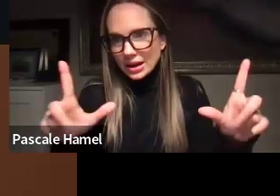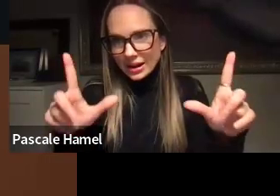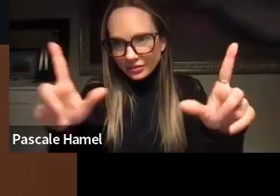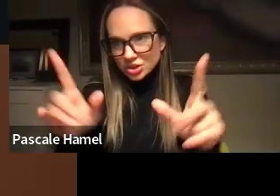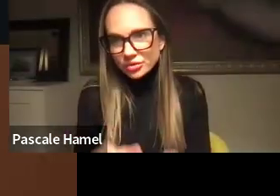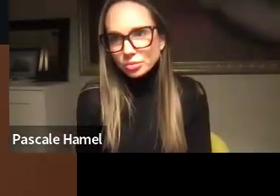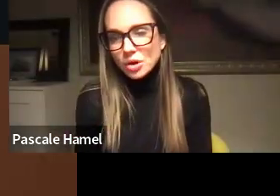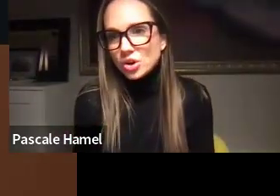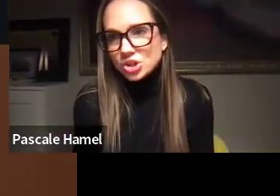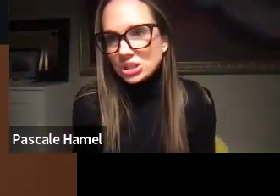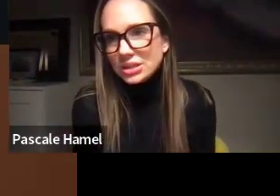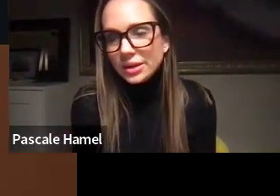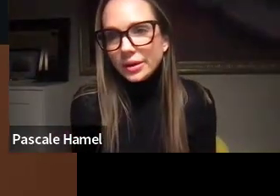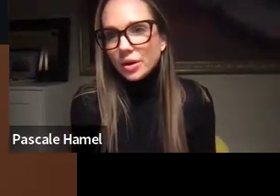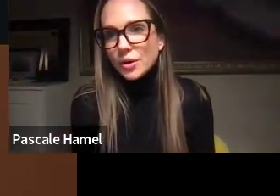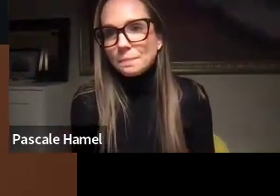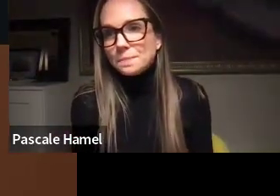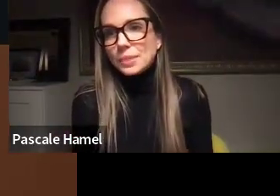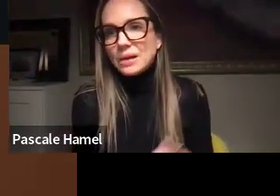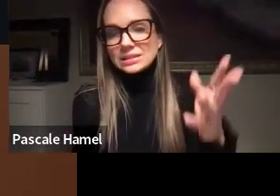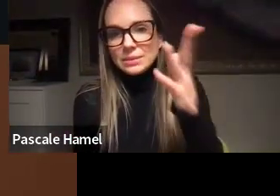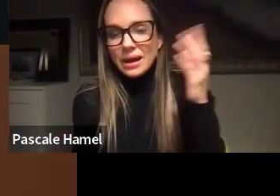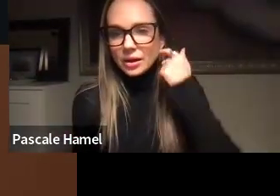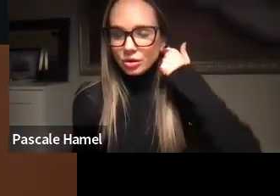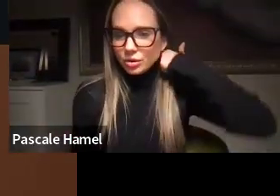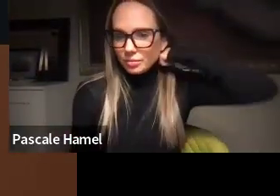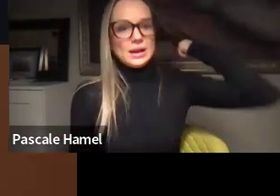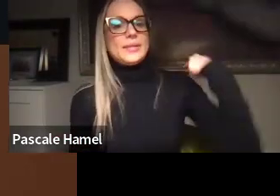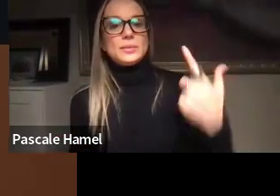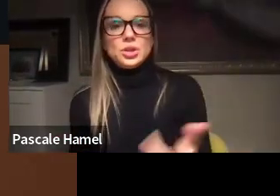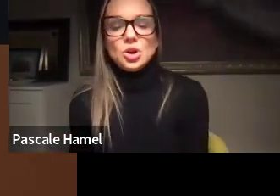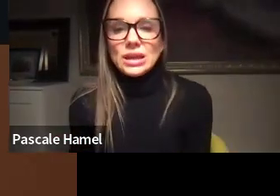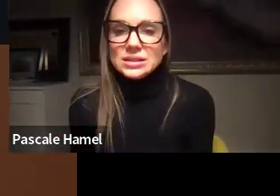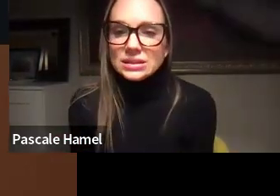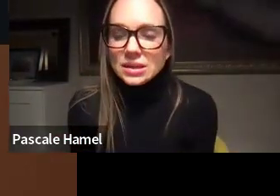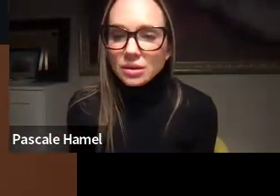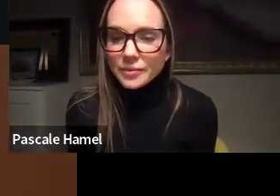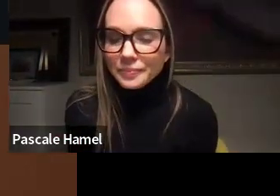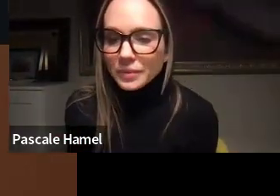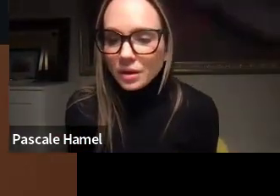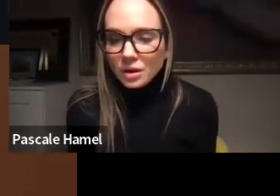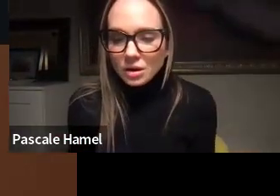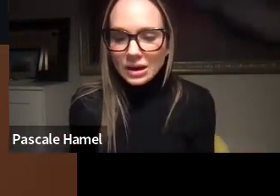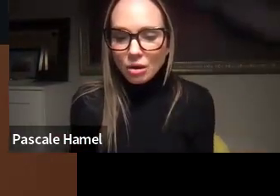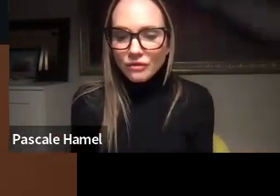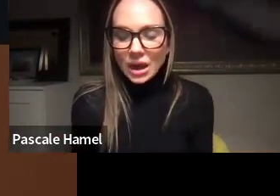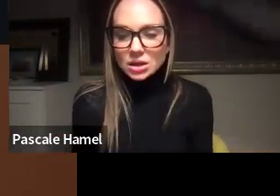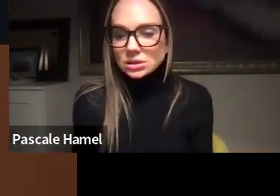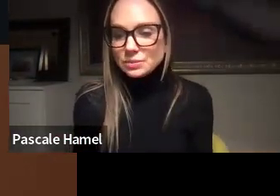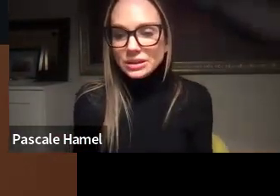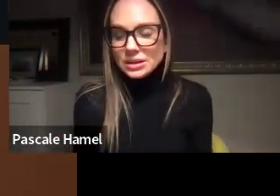vous envoyer la fiche de votre morphologie, passée par la dame qui a organisé